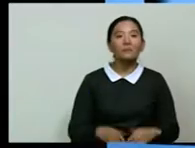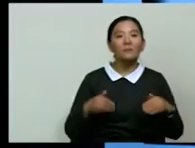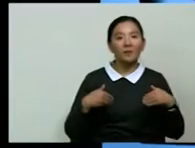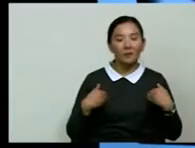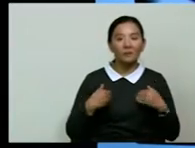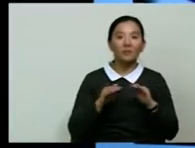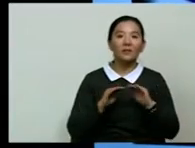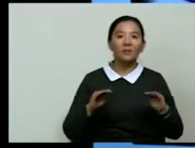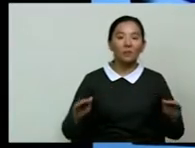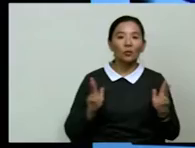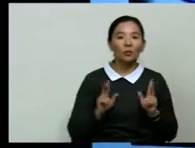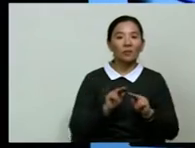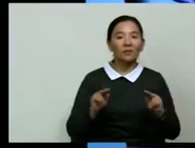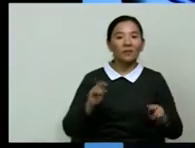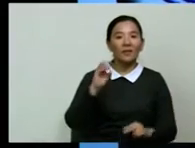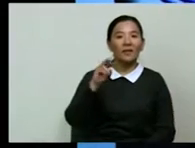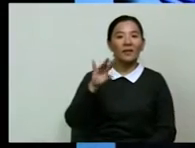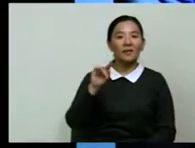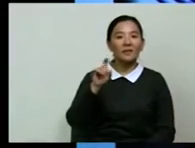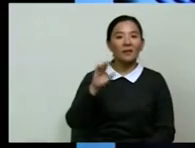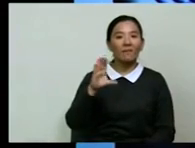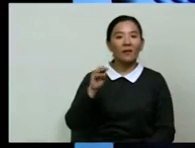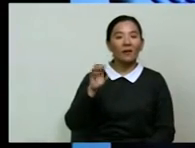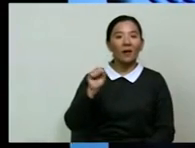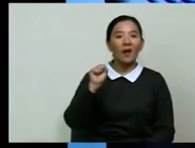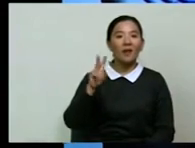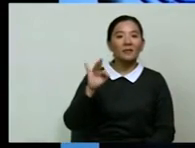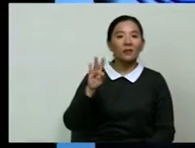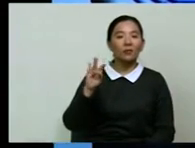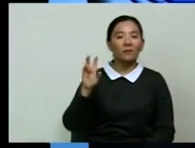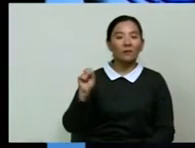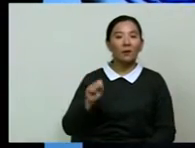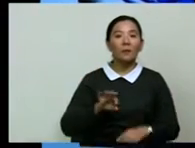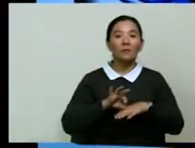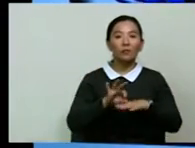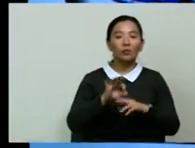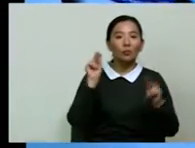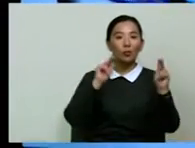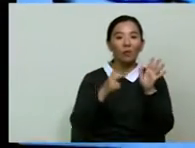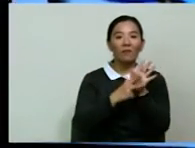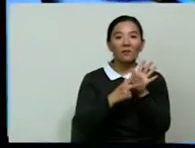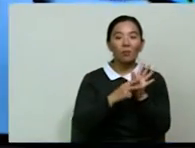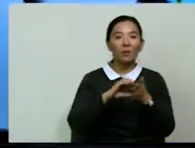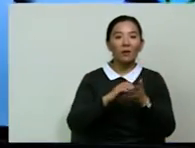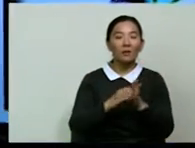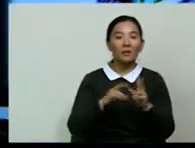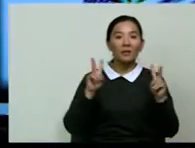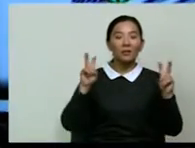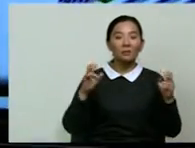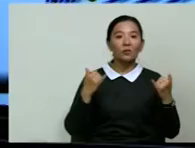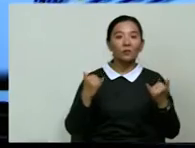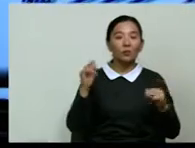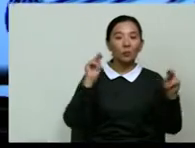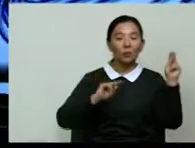Здравствуйте, ребята! Меня зовут Елизавета Александровна, и мы проведем сегодня урок в 8 классе. Тема сегодняшнего урока